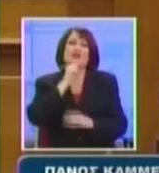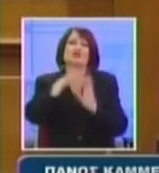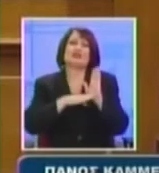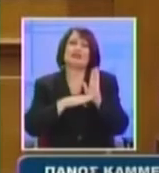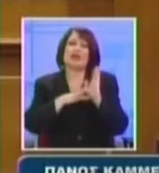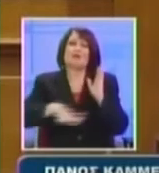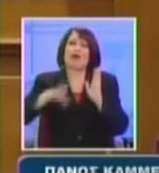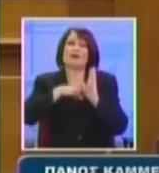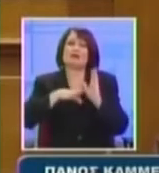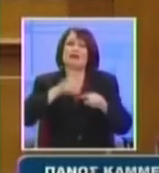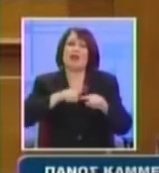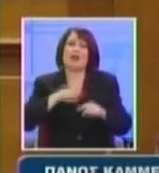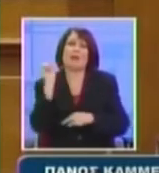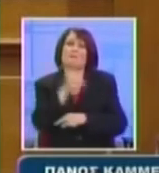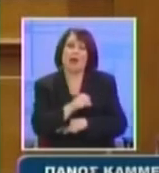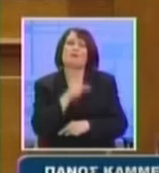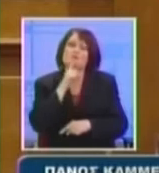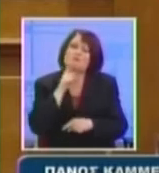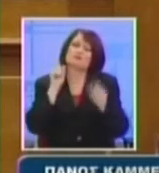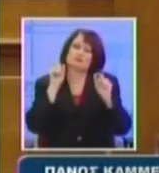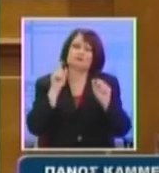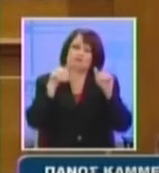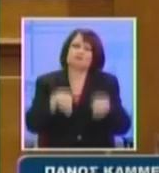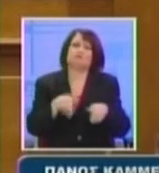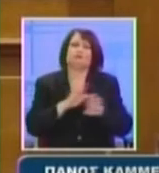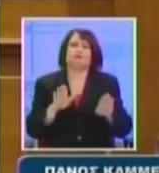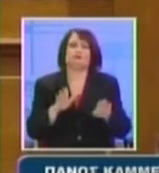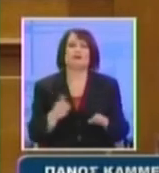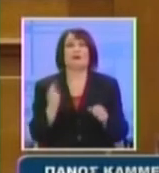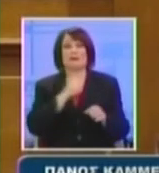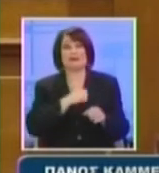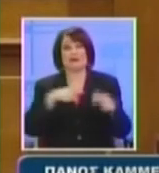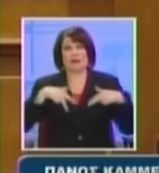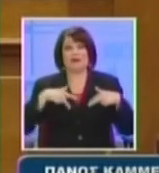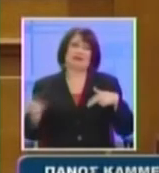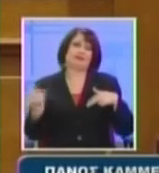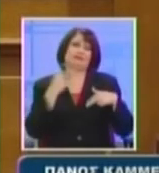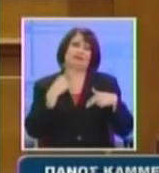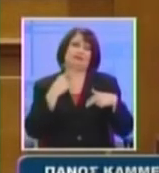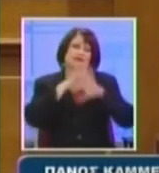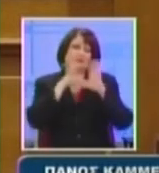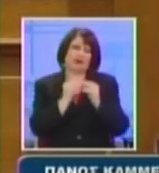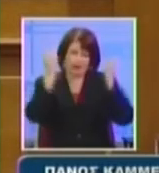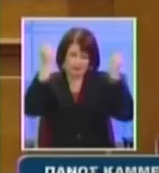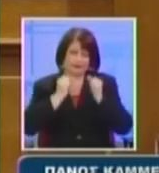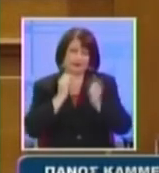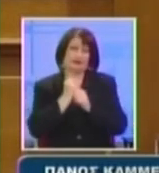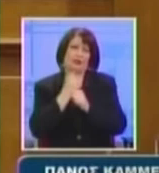χώρας. Η κυβέρνηση αυτή κατά τη δική μας άποψη έχει αποτύχει παντελώς στο έργο